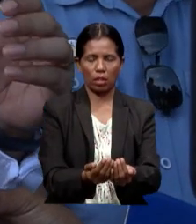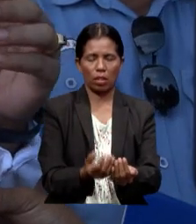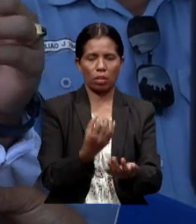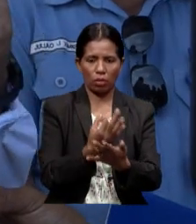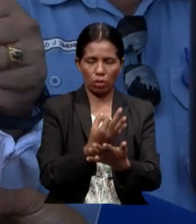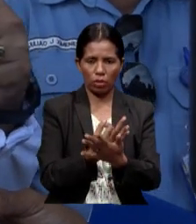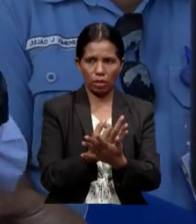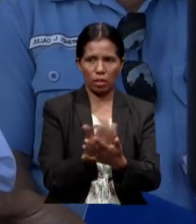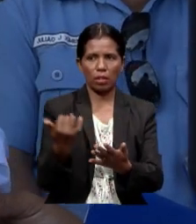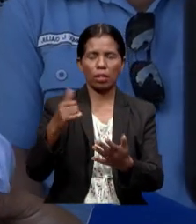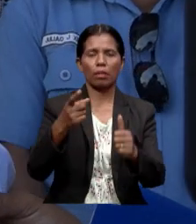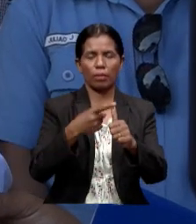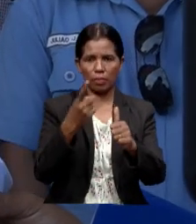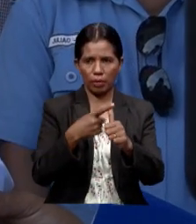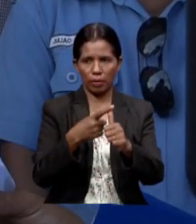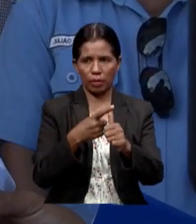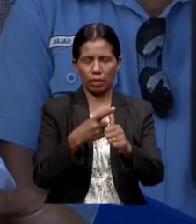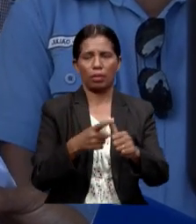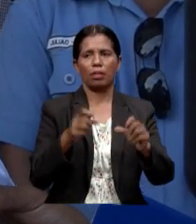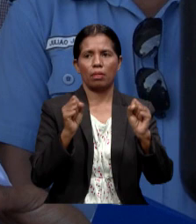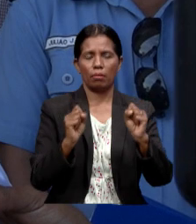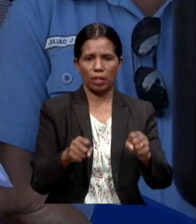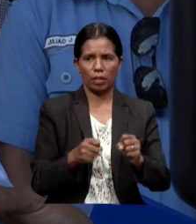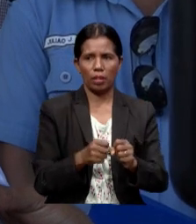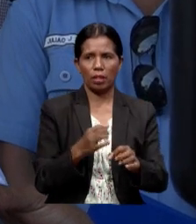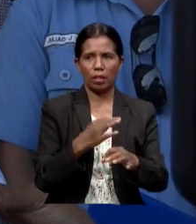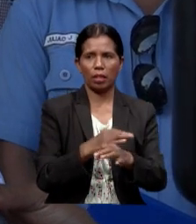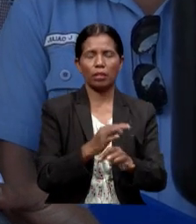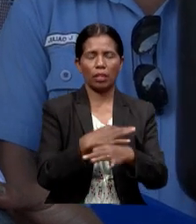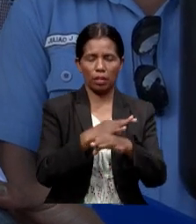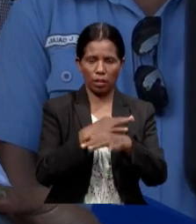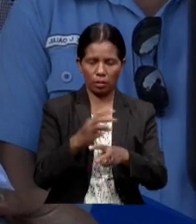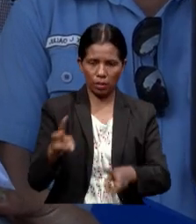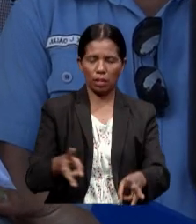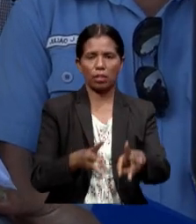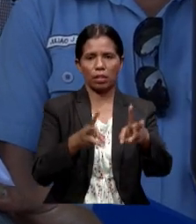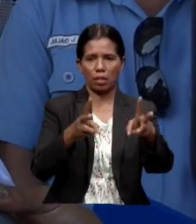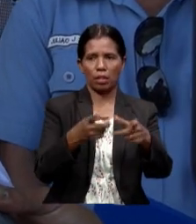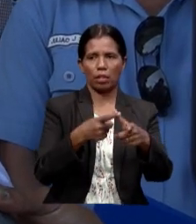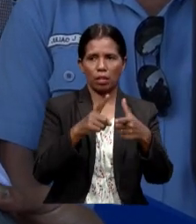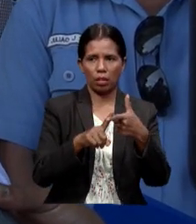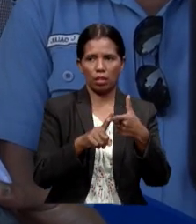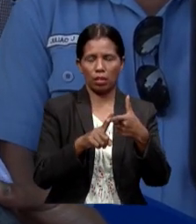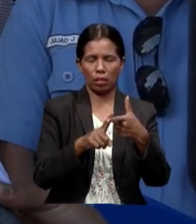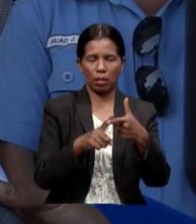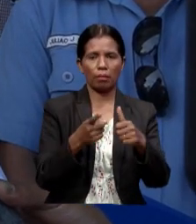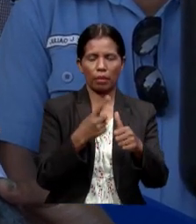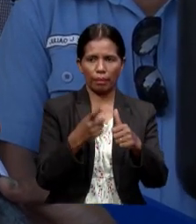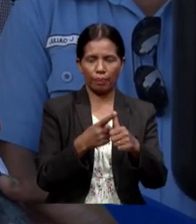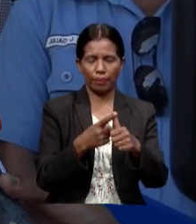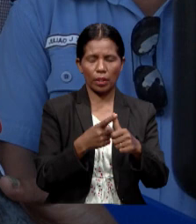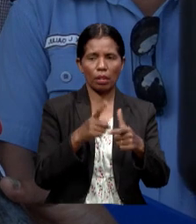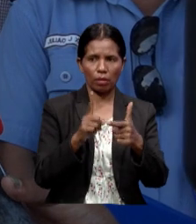nene, primeiro, bele, halfal manutenção vai ter estrada, né, primeiro, e